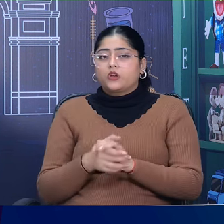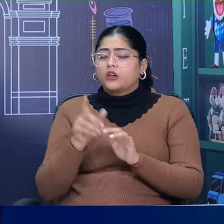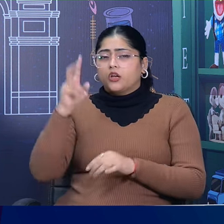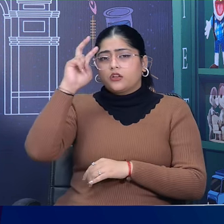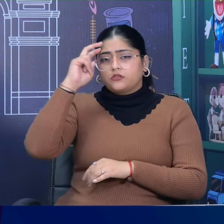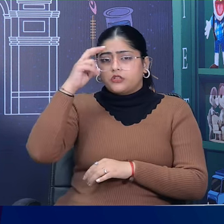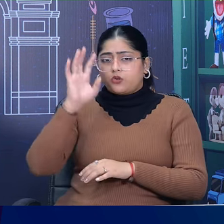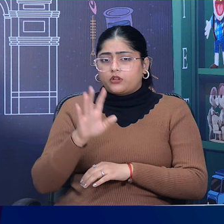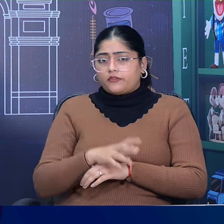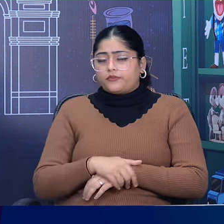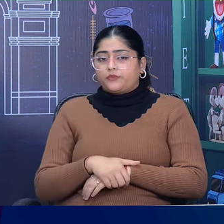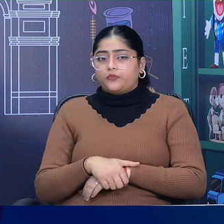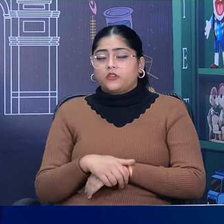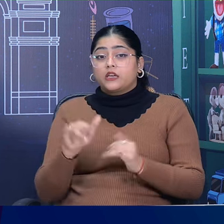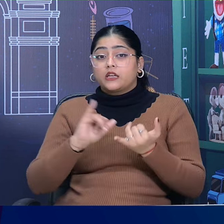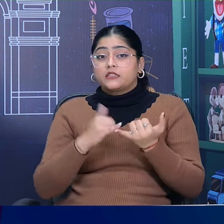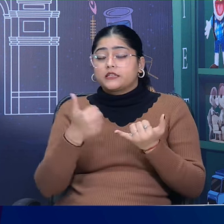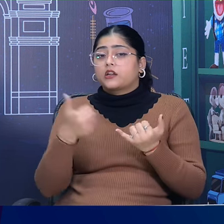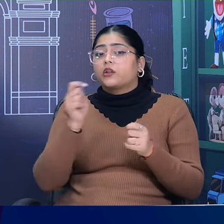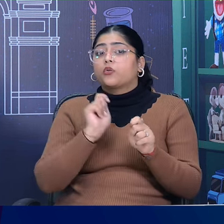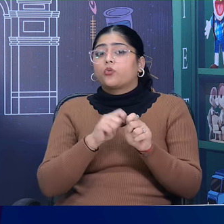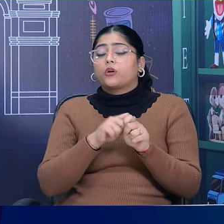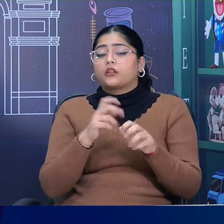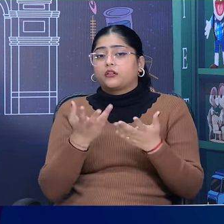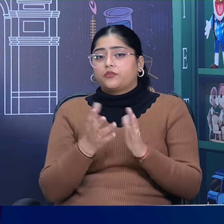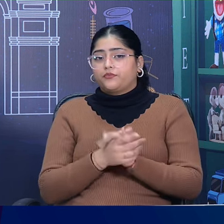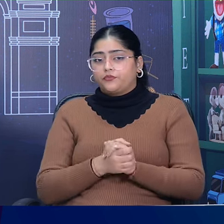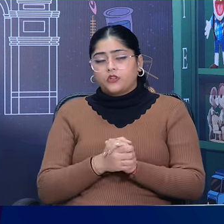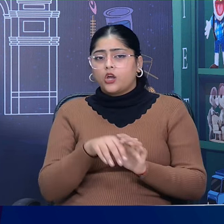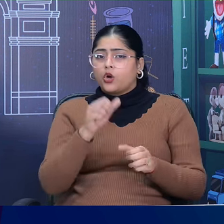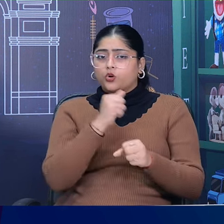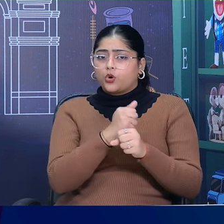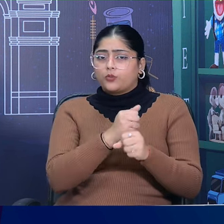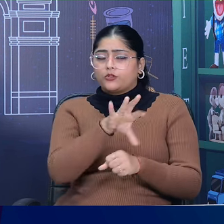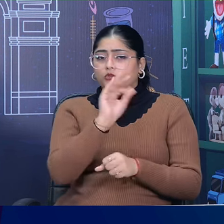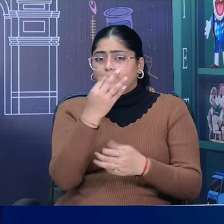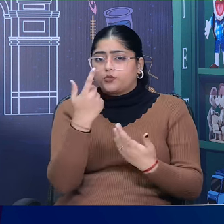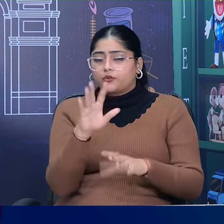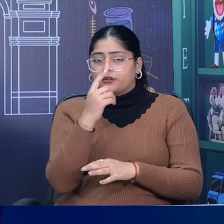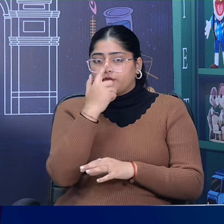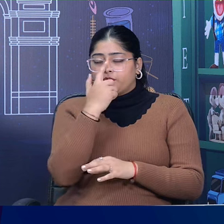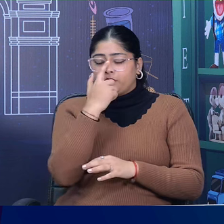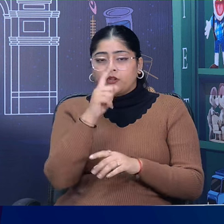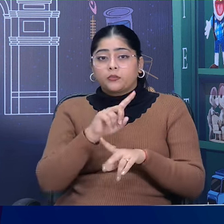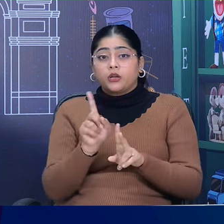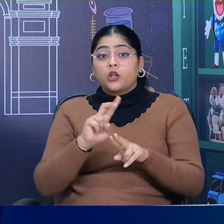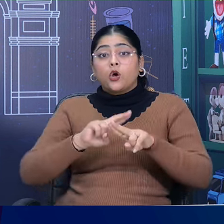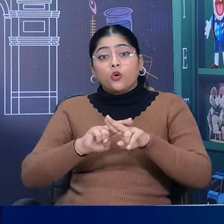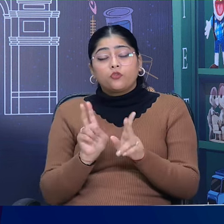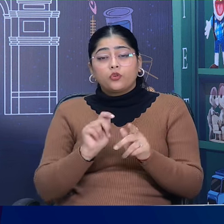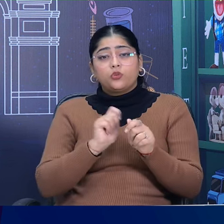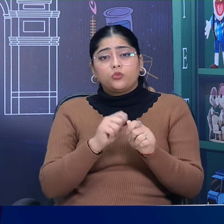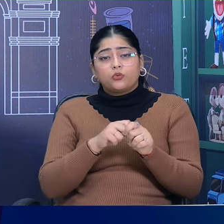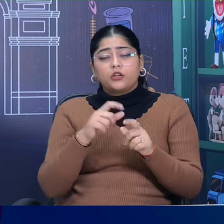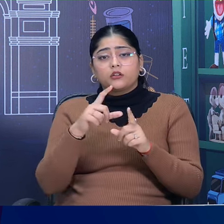आएगा जी कि इस सेक्रेटरी के काम क्या है सरकार ने इसको चुन तो लिया जी पर जब सारा काम गांव के लोग खुद ही कर रहे थे